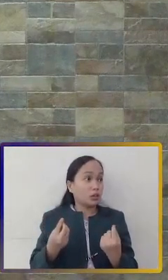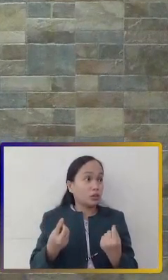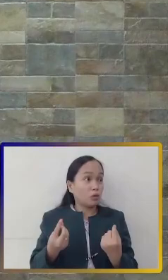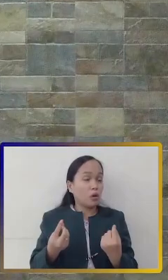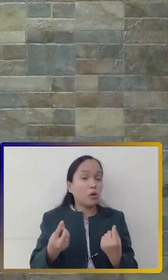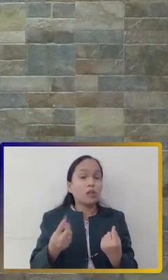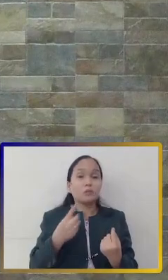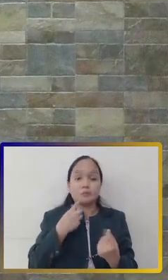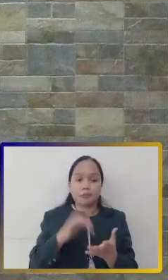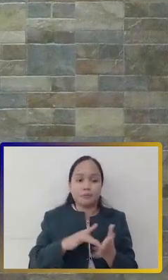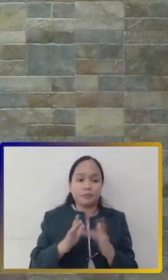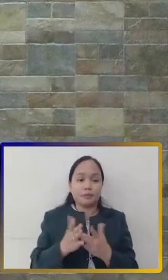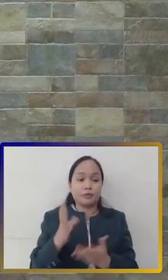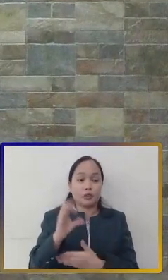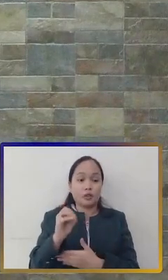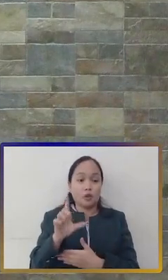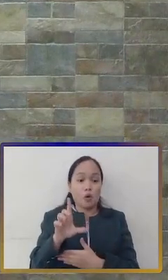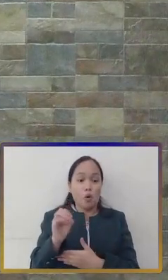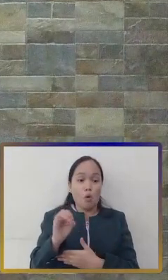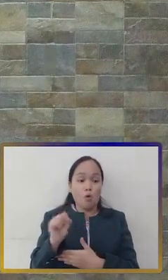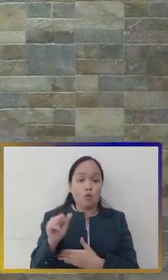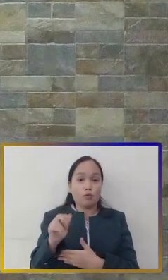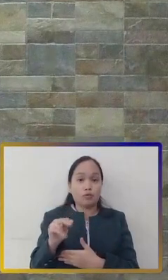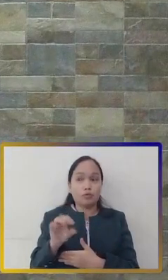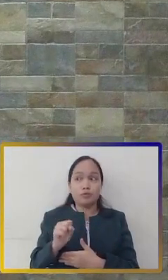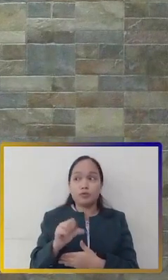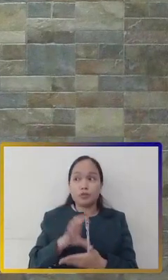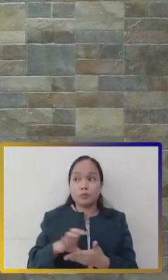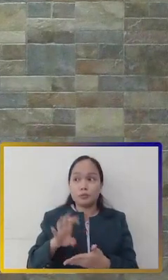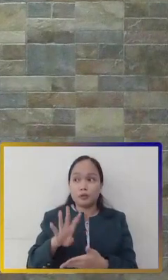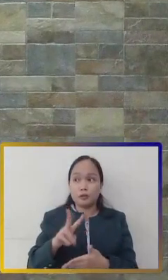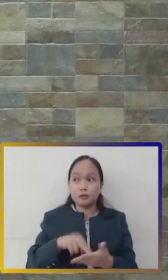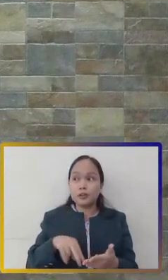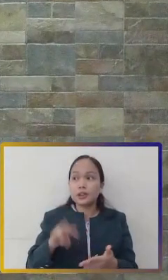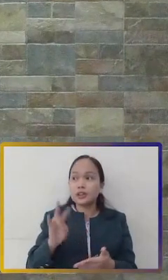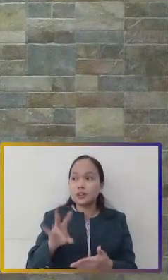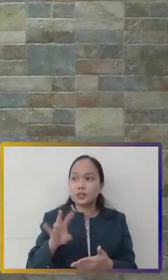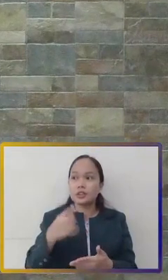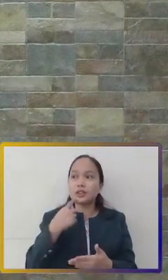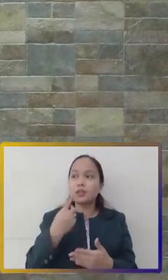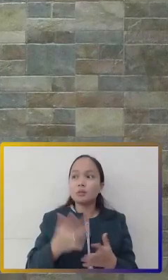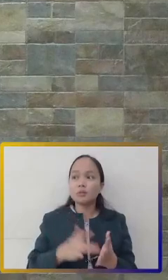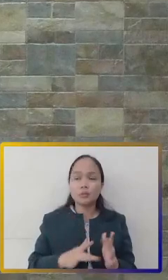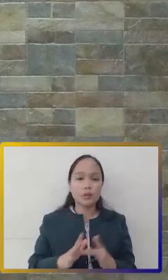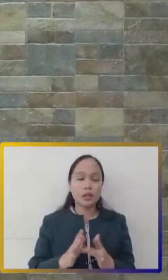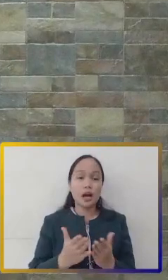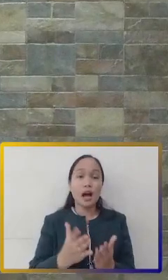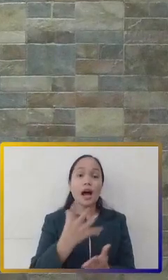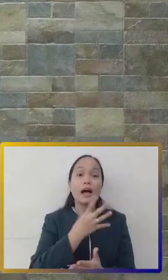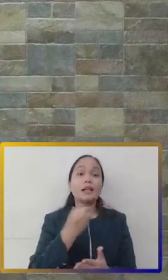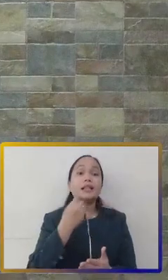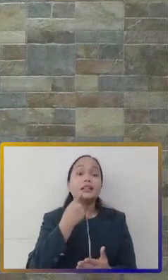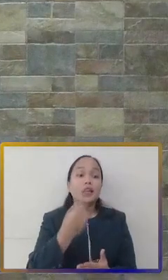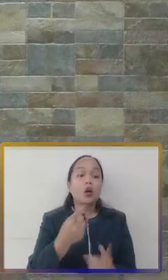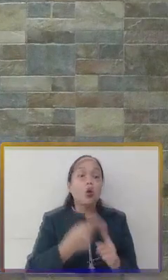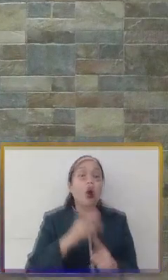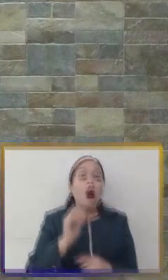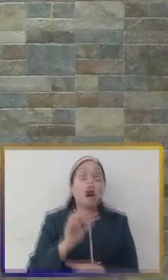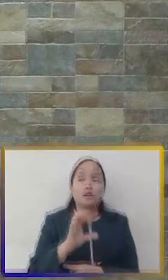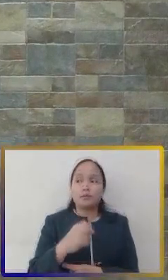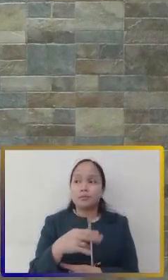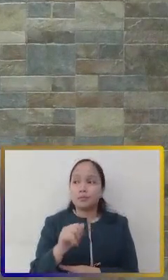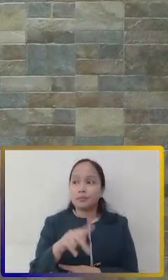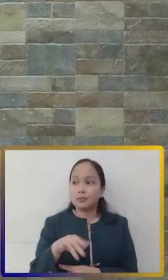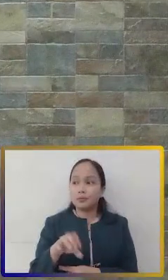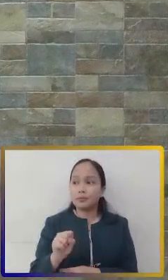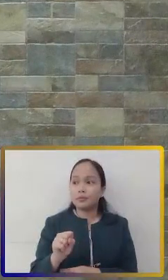In Colossians chapter 4, verse number 17, ang sabi po ng Bible, "And say to Archippus, take